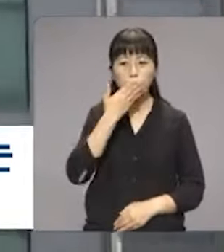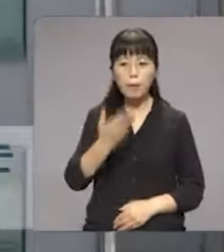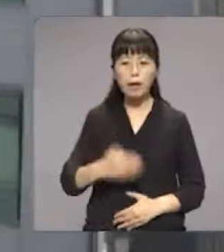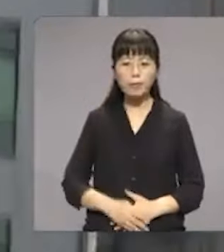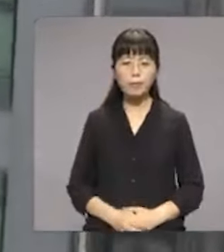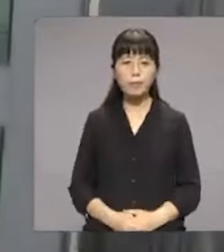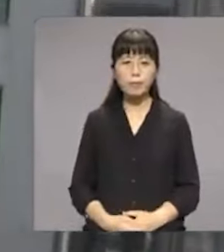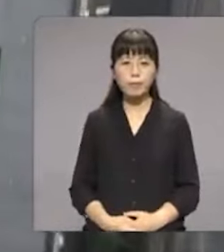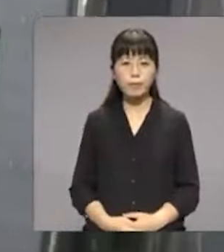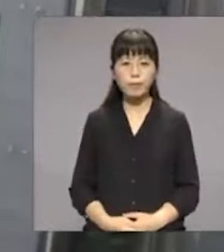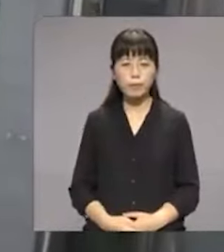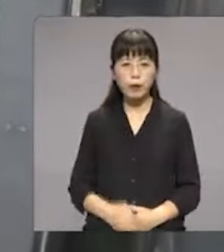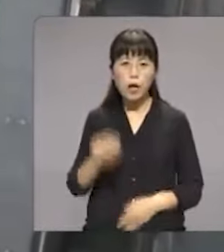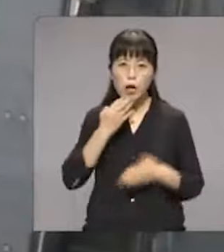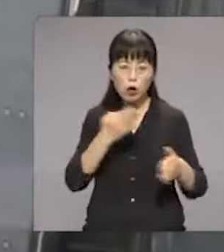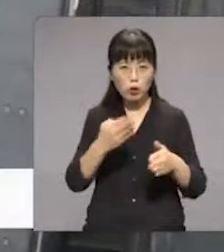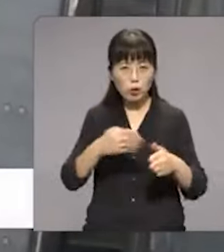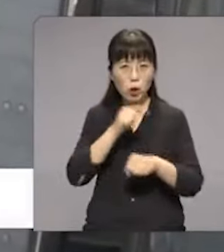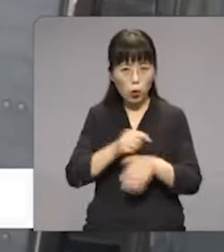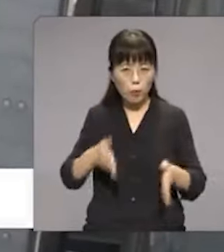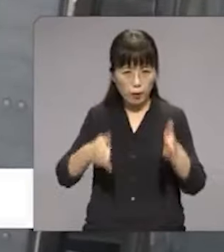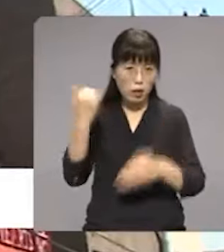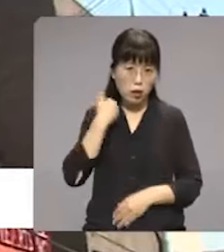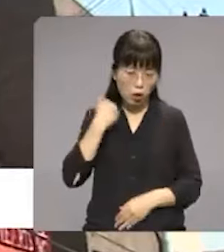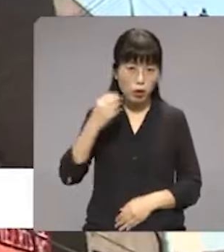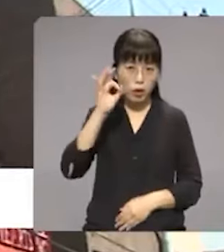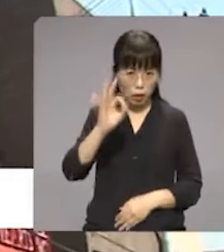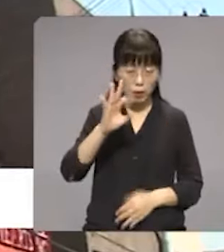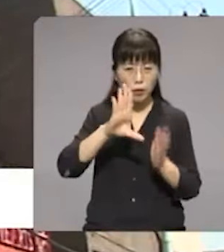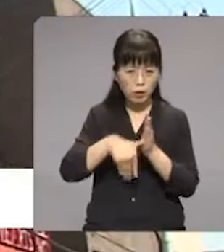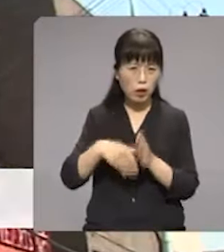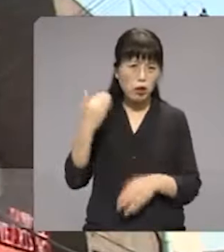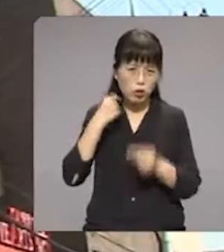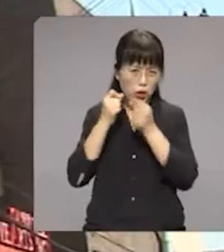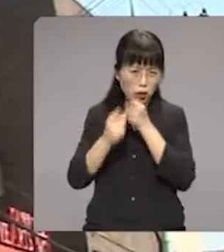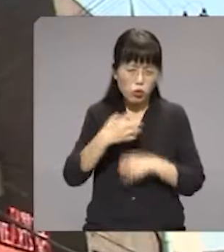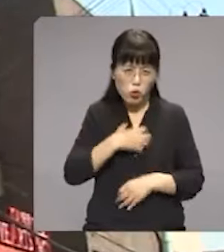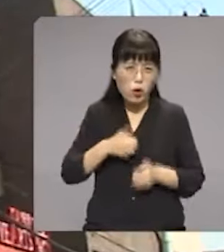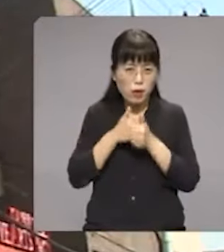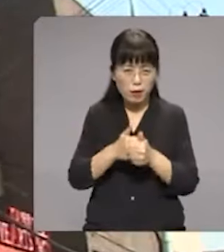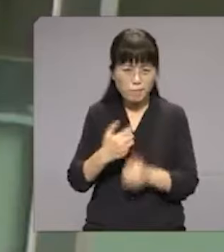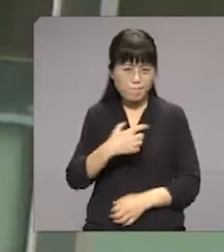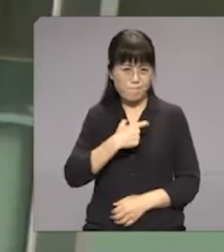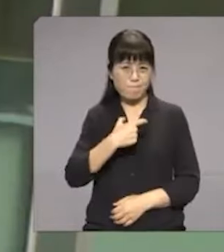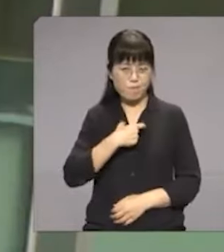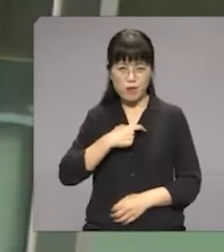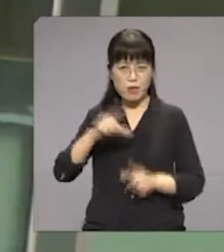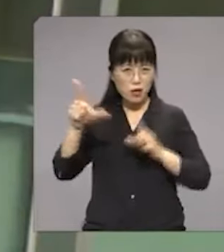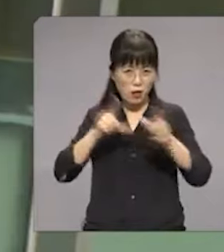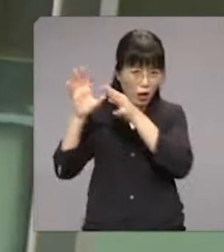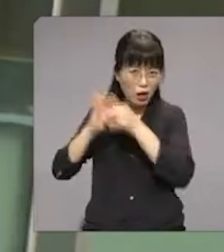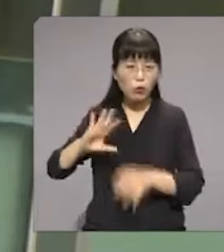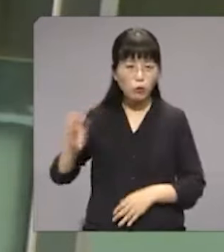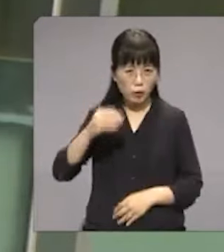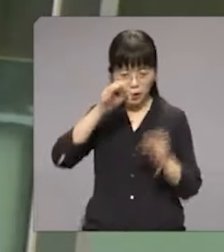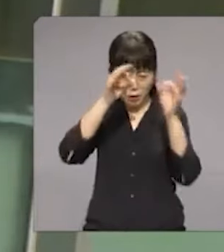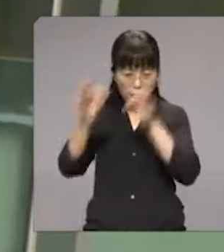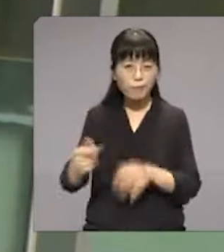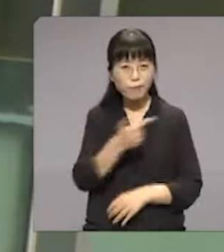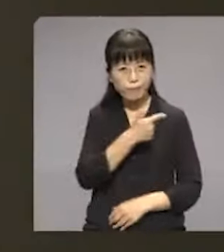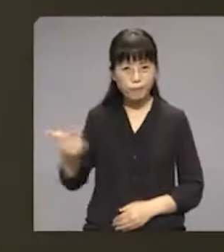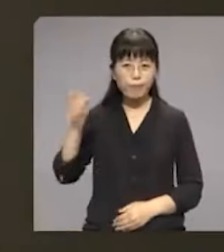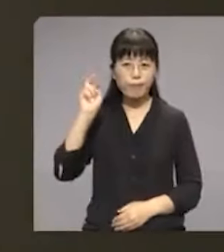있고요. 경기 지역 오피스텔 전셋값의 경우는 전세 사기 우려에 따른 기피 현상이 지속되면서 하락폭이